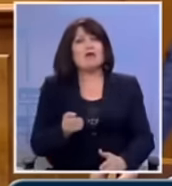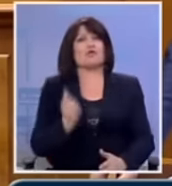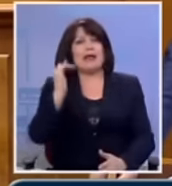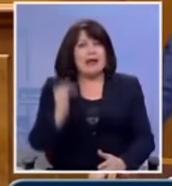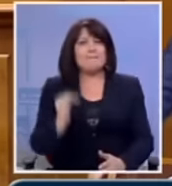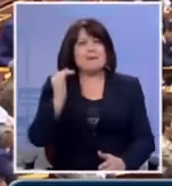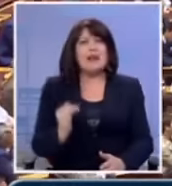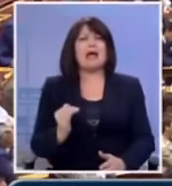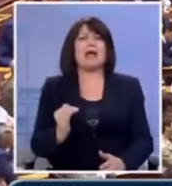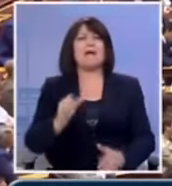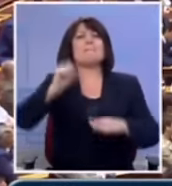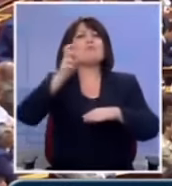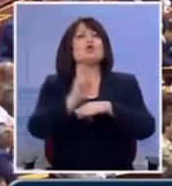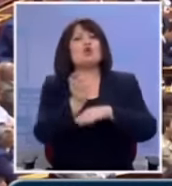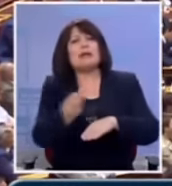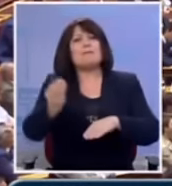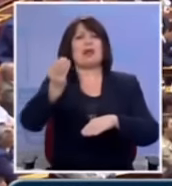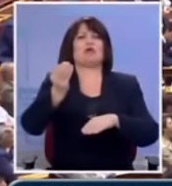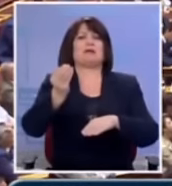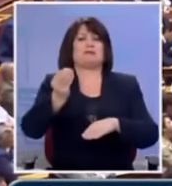χαμηλά πρωτογενή πλεονάσματα.